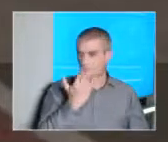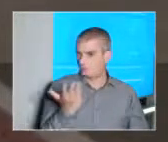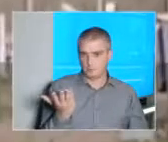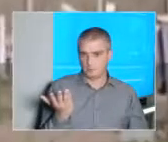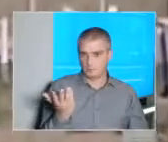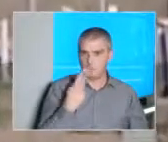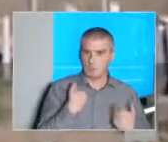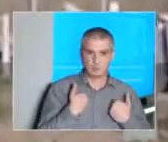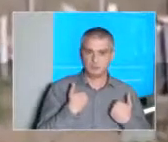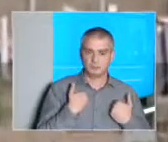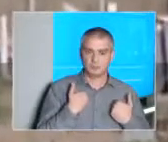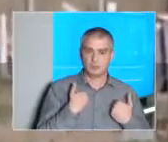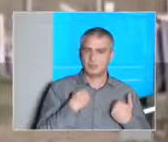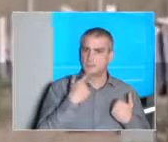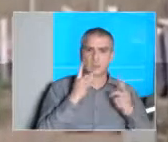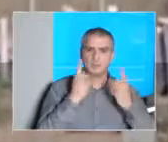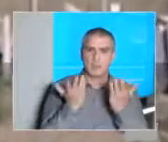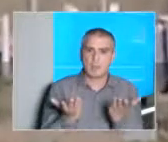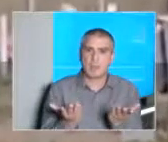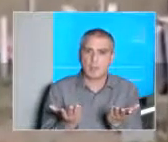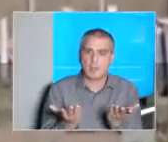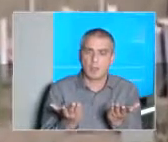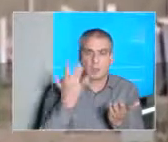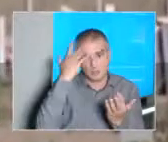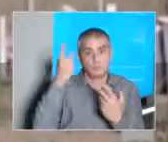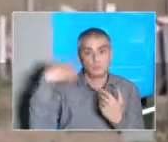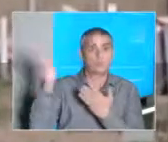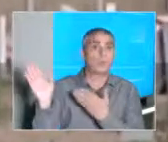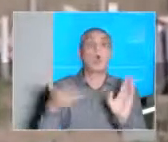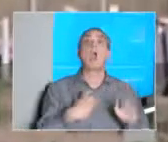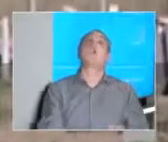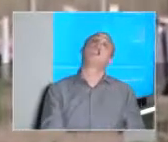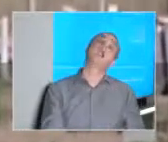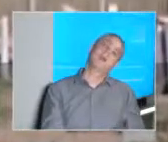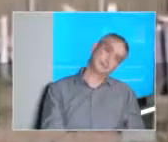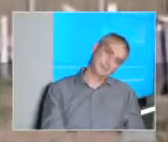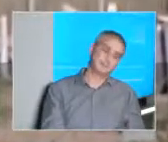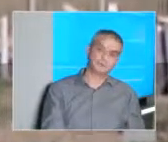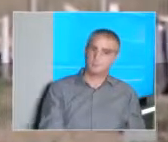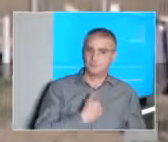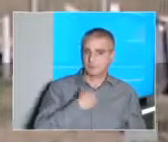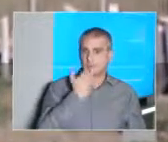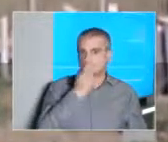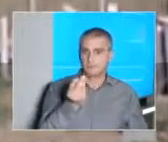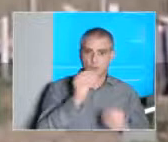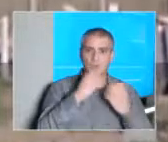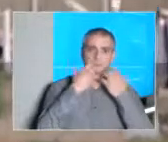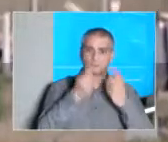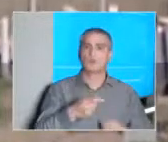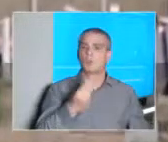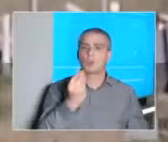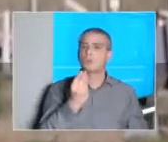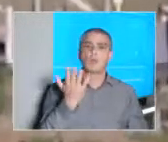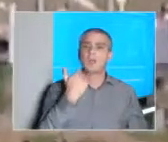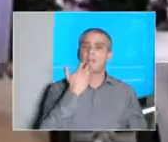התשובה היא כן, אל תשיב לי. אז אני אומר, מה קרה? דמיינו שהוא יפונה. אז אני אספר לך עוד סיפור שאתה יודע. רגע, עוד